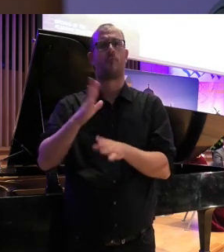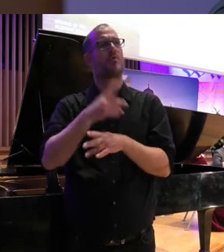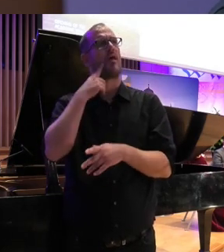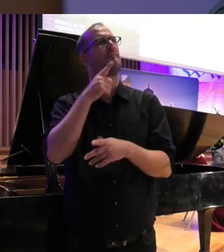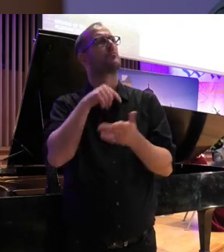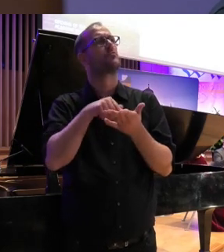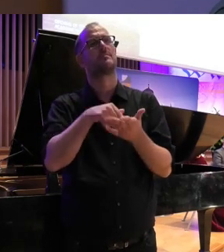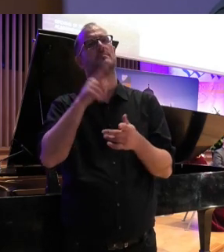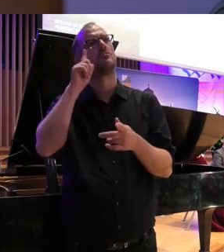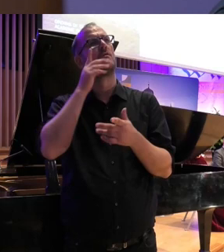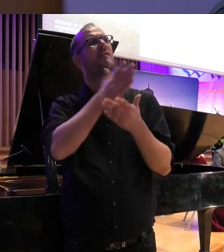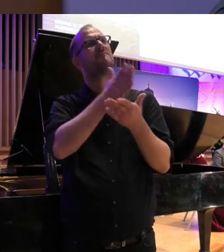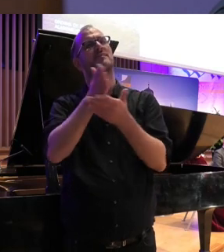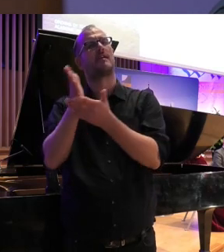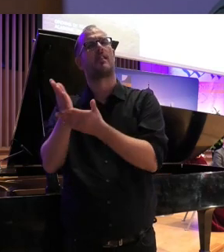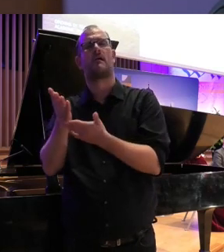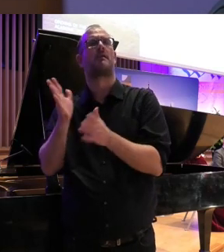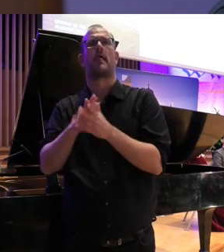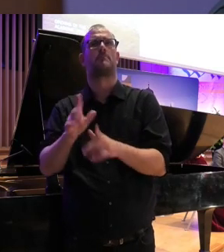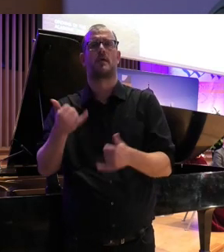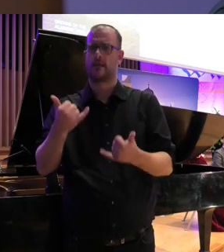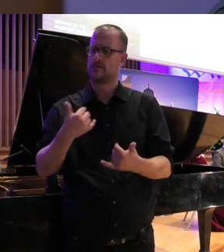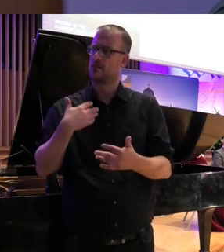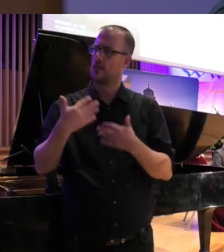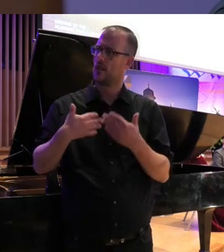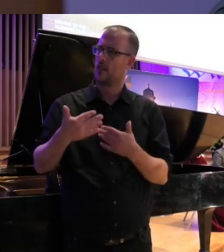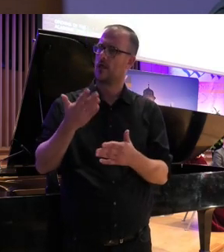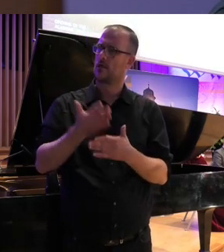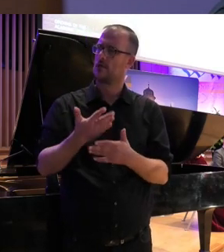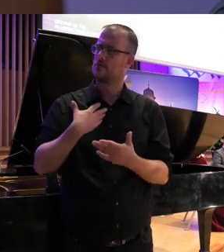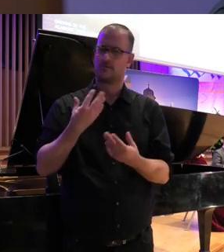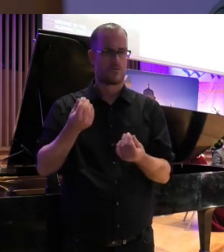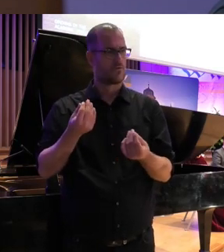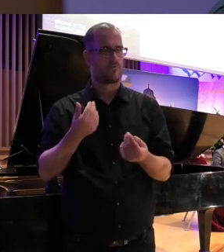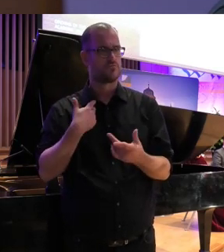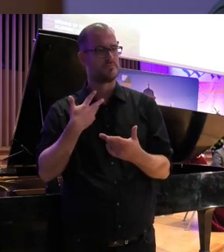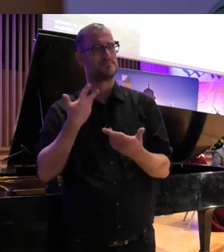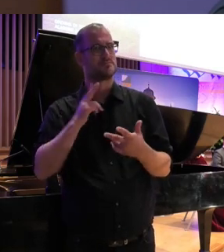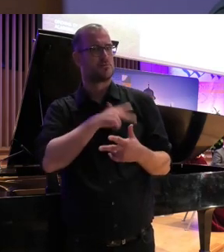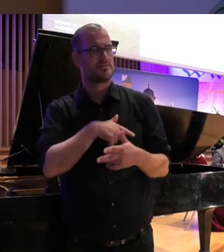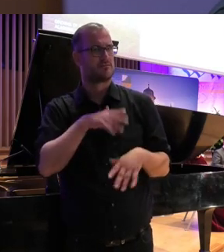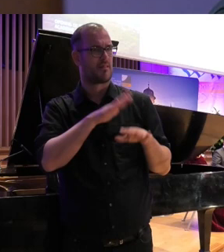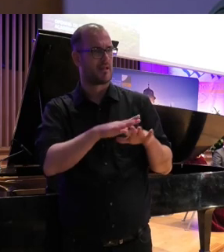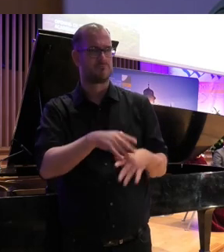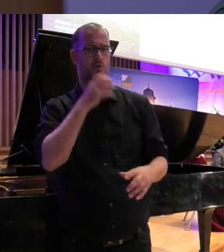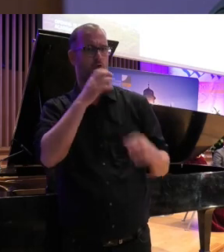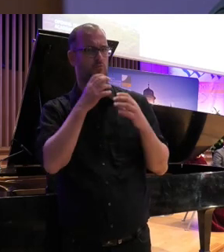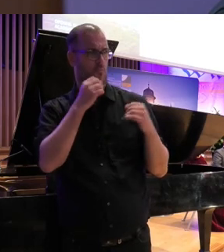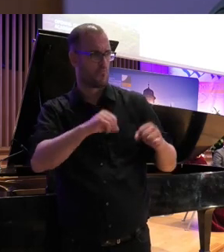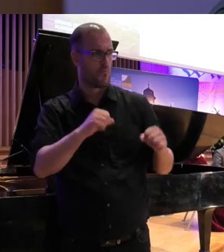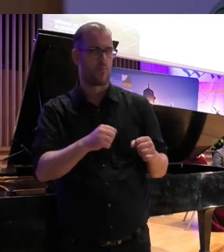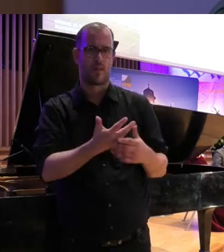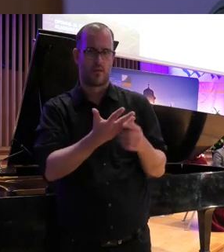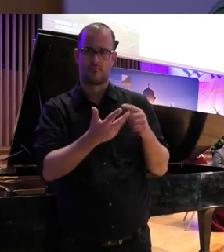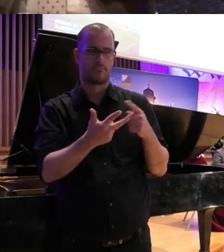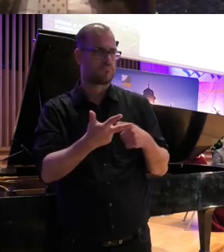alle von dem Door-to-Door-Prinzip. Aber ich habe jetzt festgestellt, dass eigentlich durch die sozialen Netze, die wir haben, durch die Kommunikationsmöglichkeiten, die wir